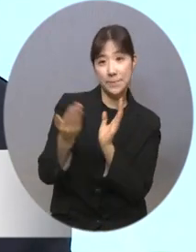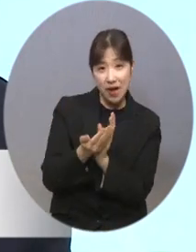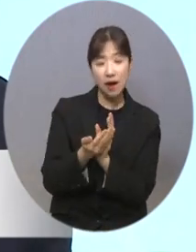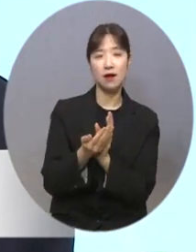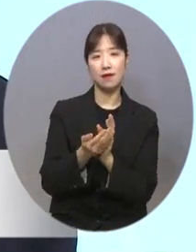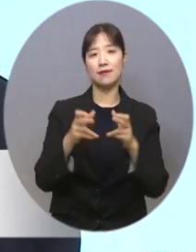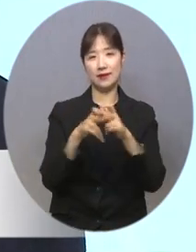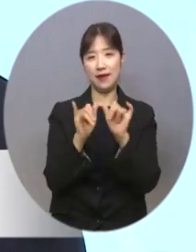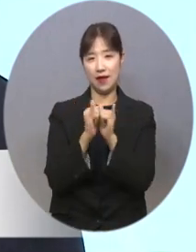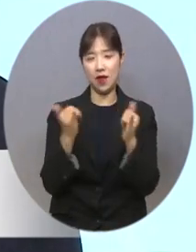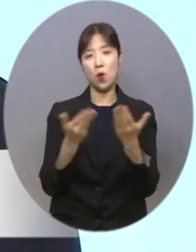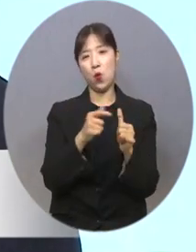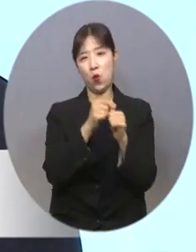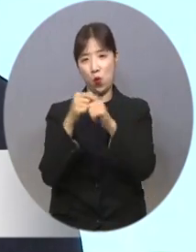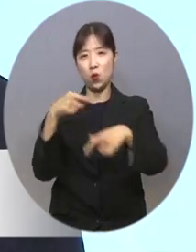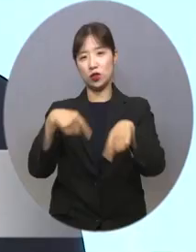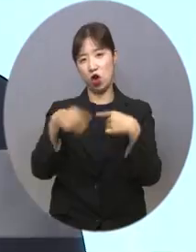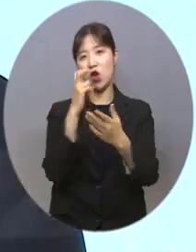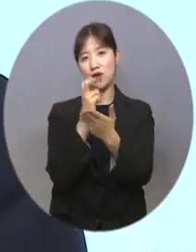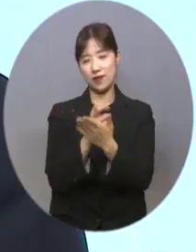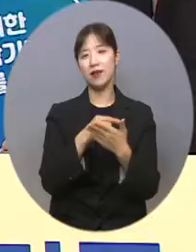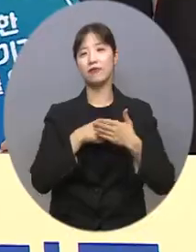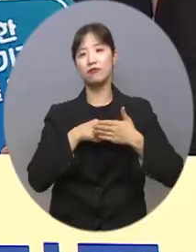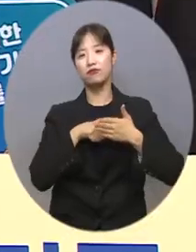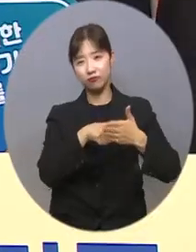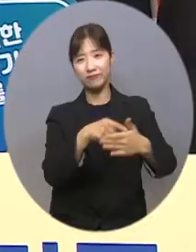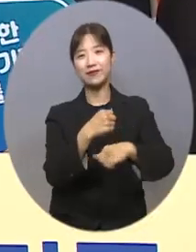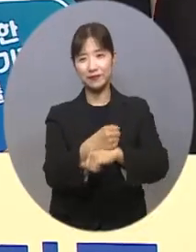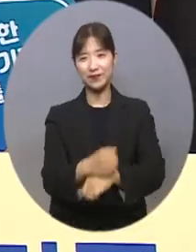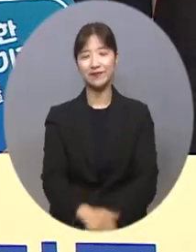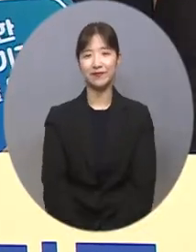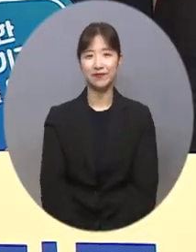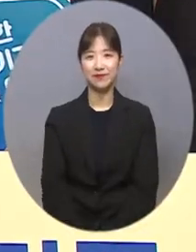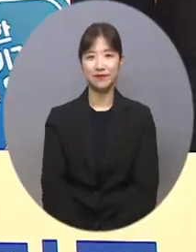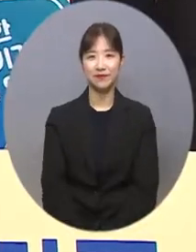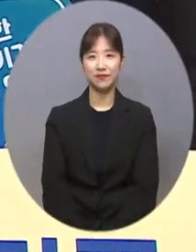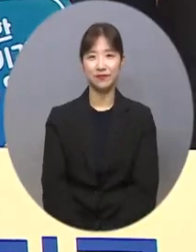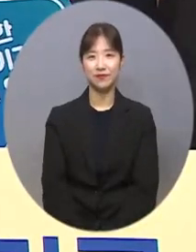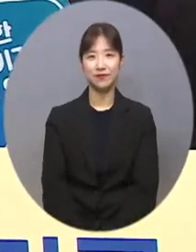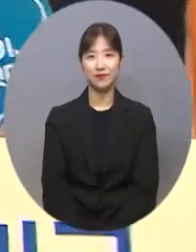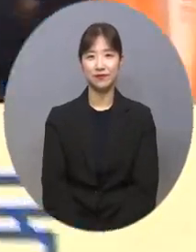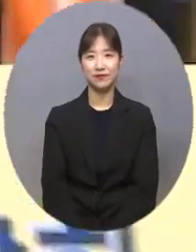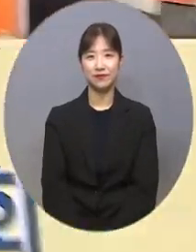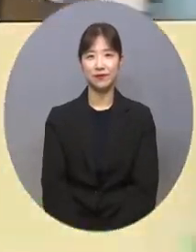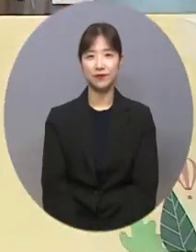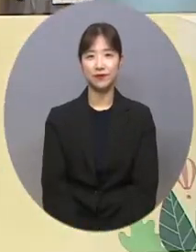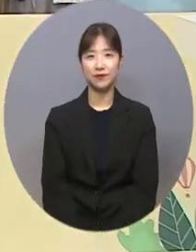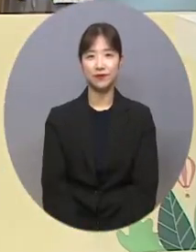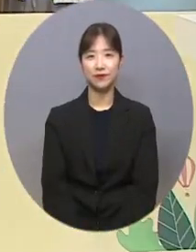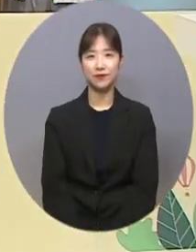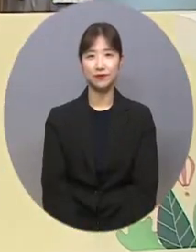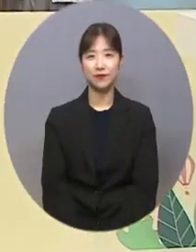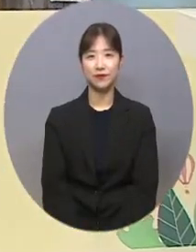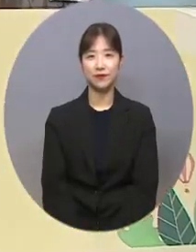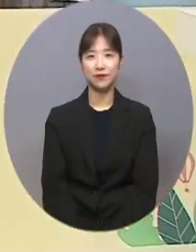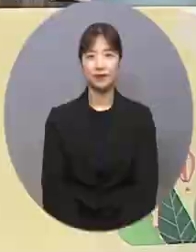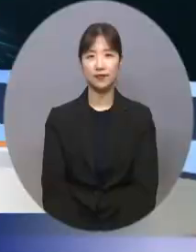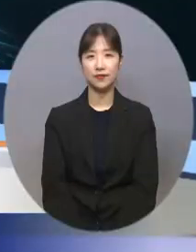장애인 고용정책을 추진해 나가겠습니다. 복지TV 뉴스 박승용입니다.